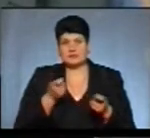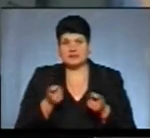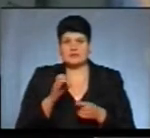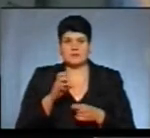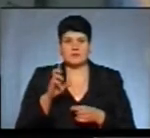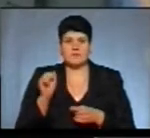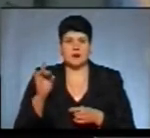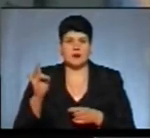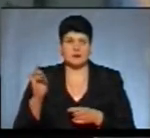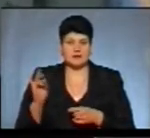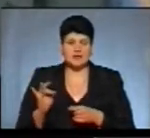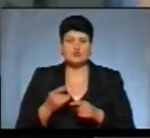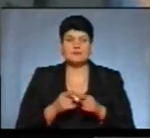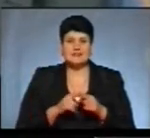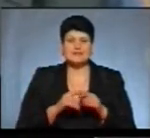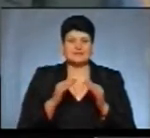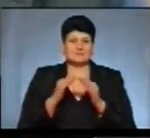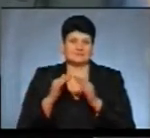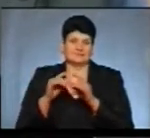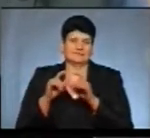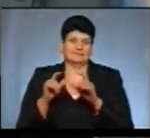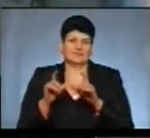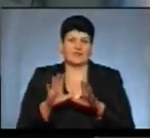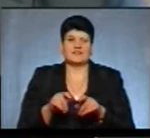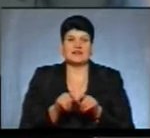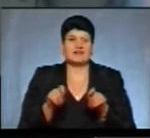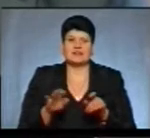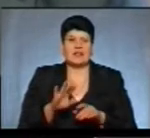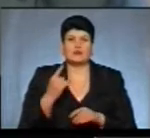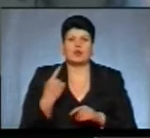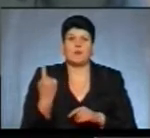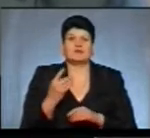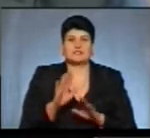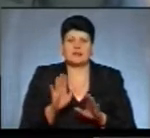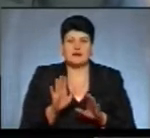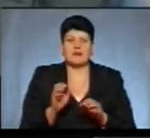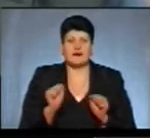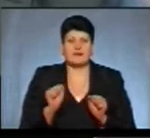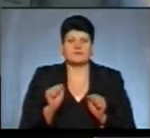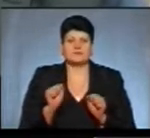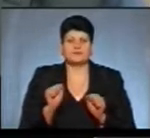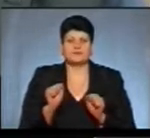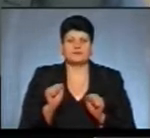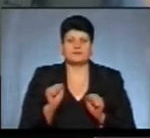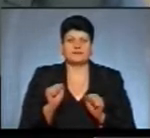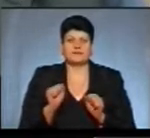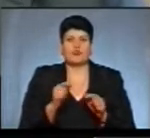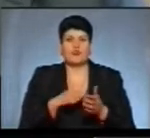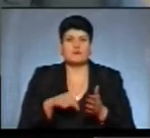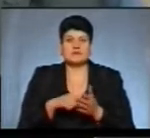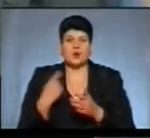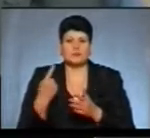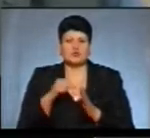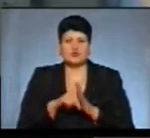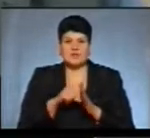Барни, щоб такі притулки відкривалися, ну, не був лише там один обласний притулок, а щоб в містах обласного